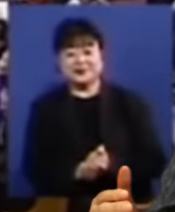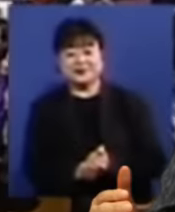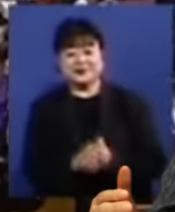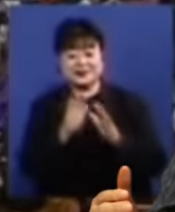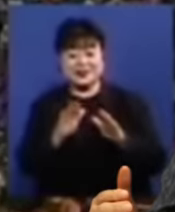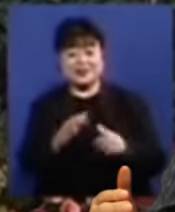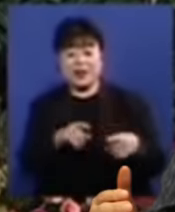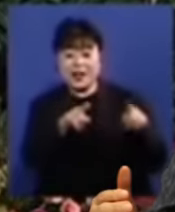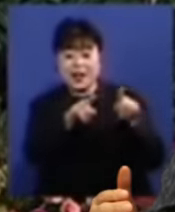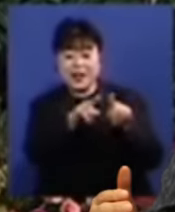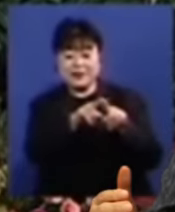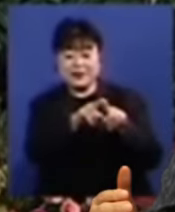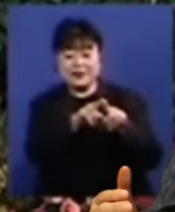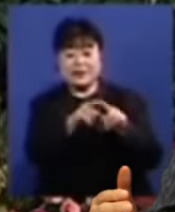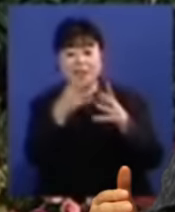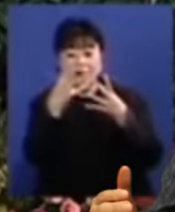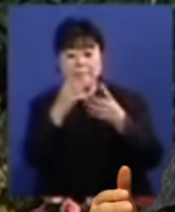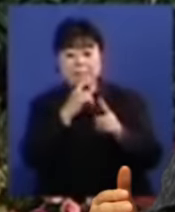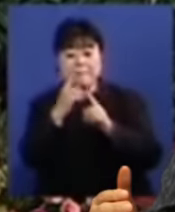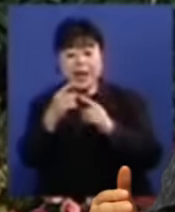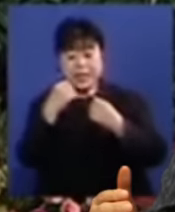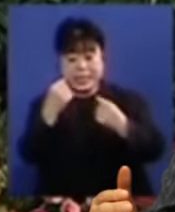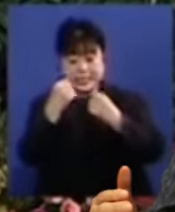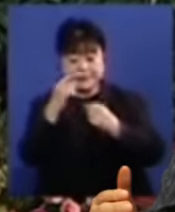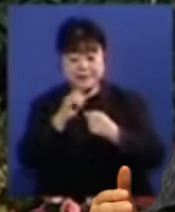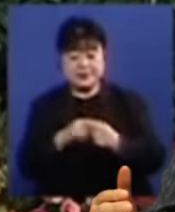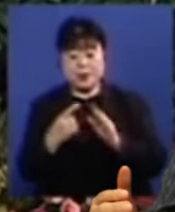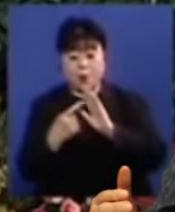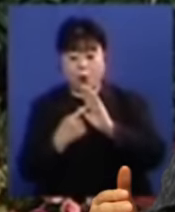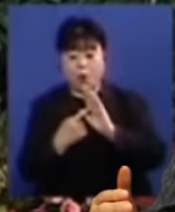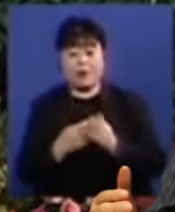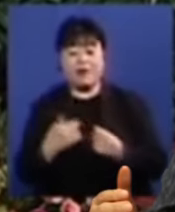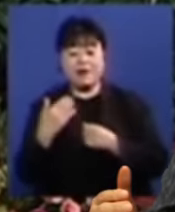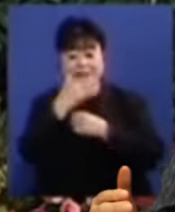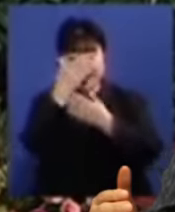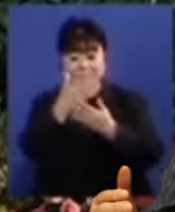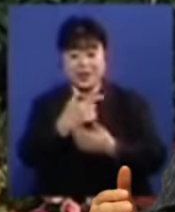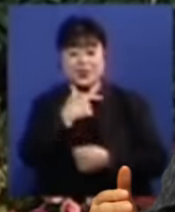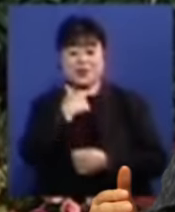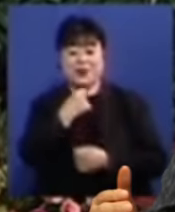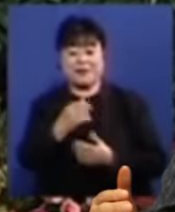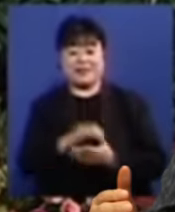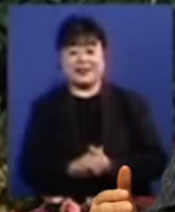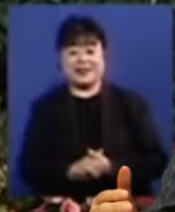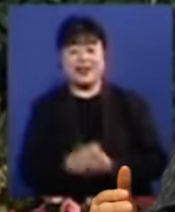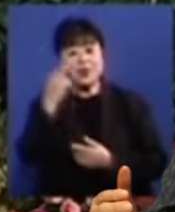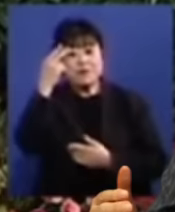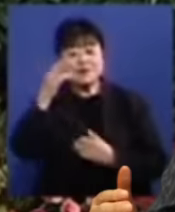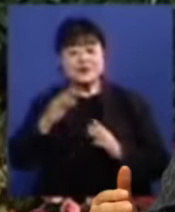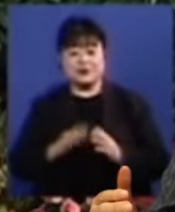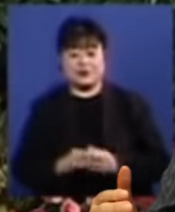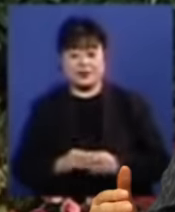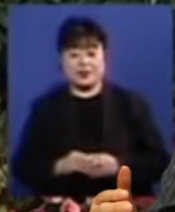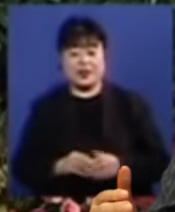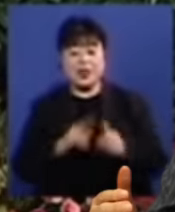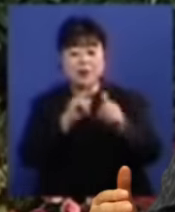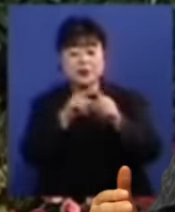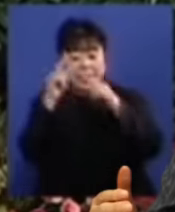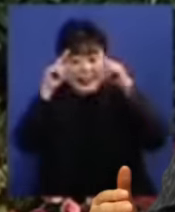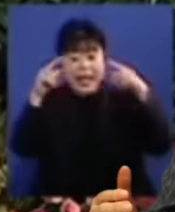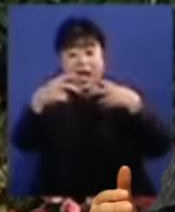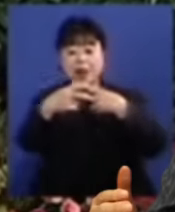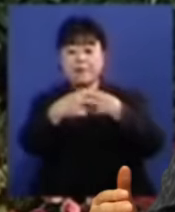오늘 저는 여러분과 더불어 말의 힘이라는 제목으로 은혜를 나누겠습니다. 미국의 존스 홉킨스